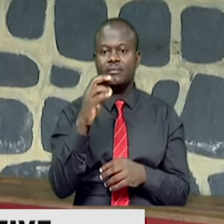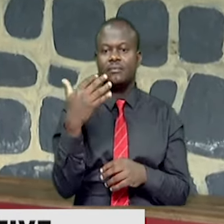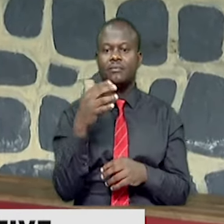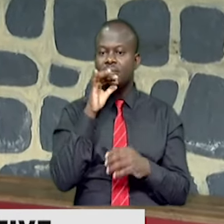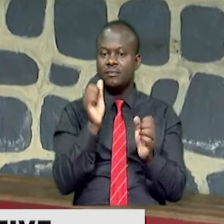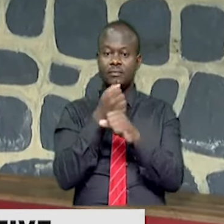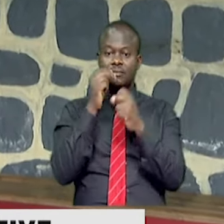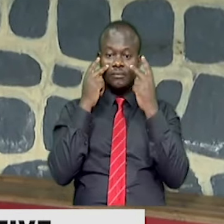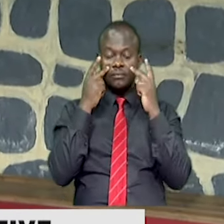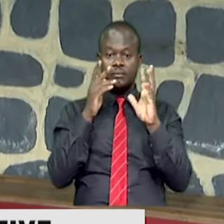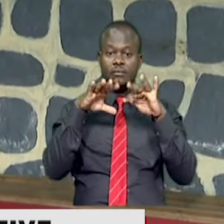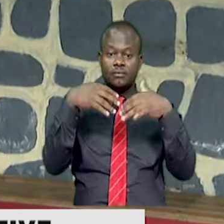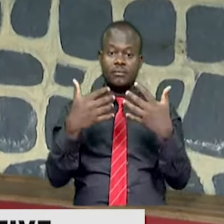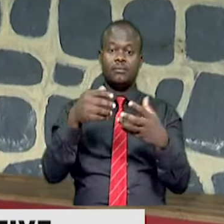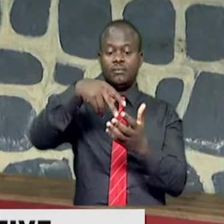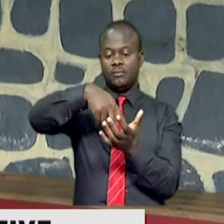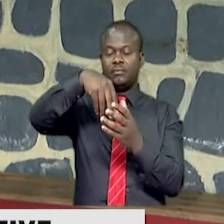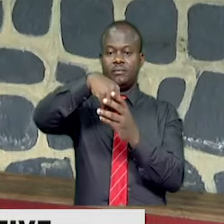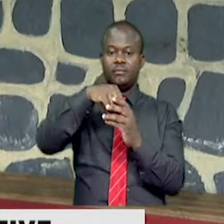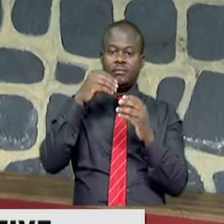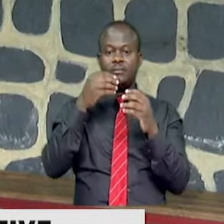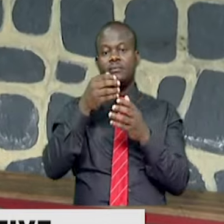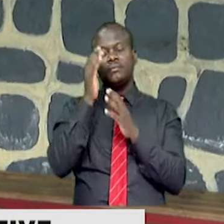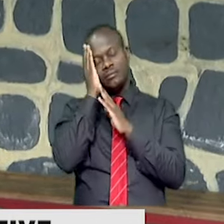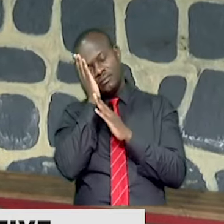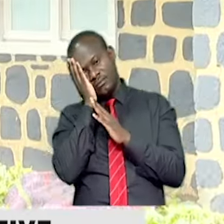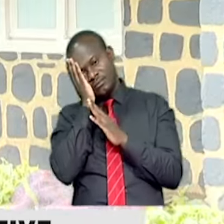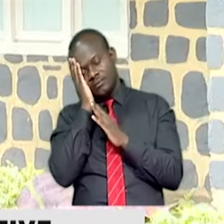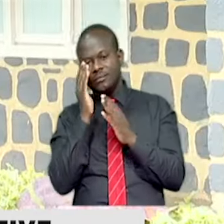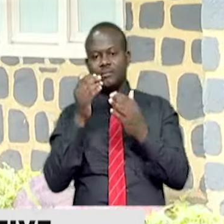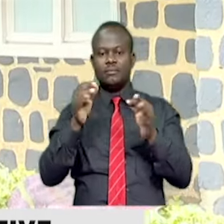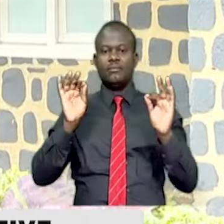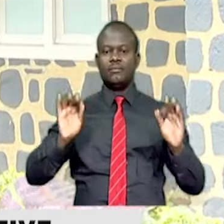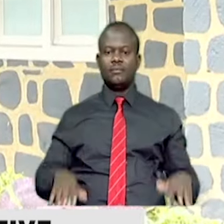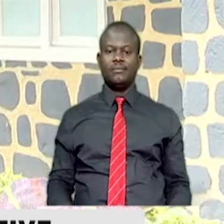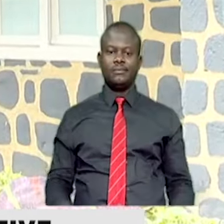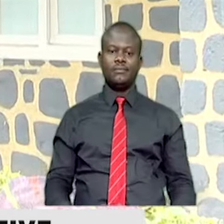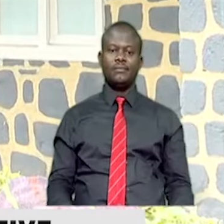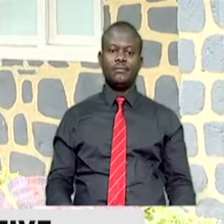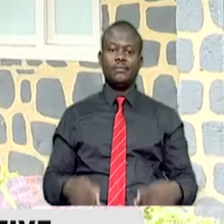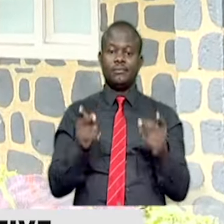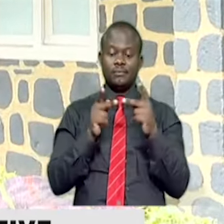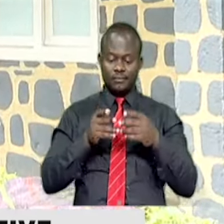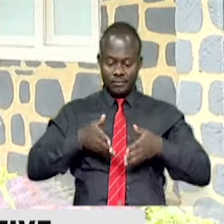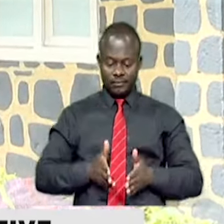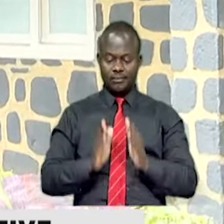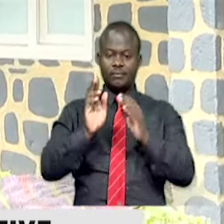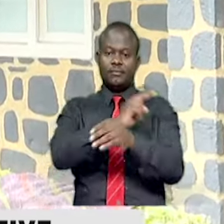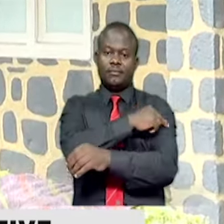babona uburyo bahagarara ngo baryame bisagaguye hano muri maternité kuri ibi